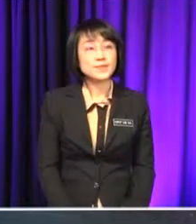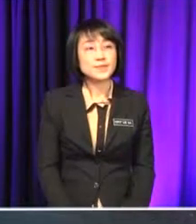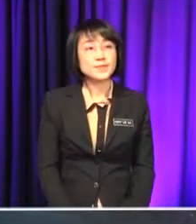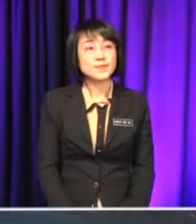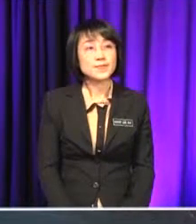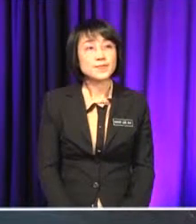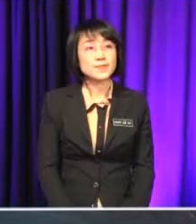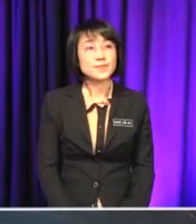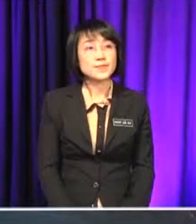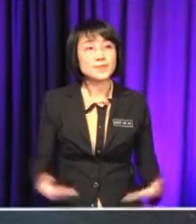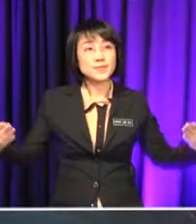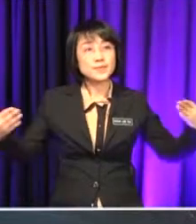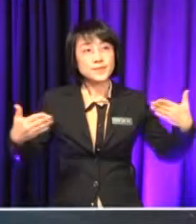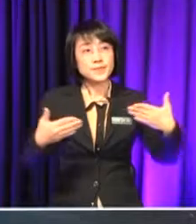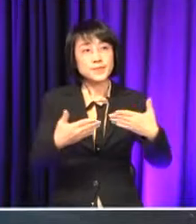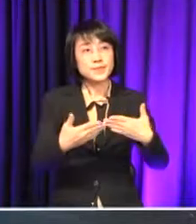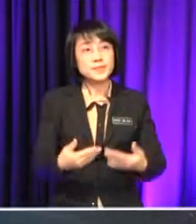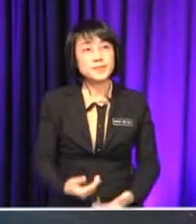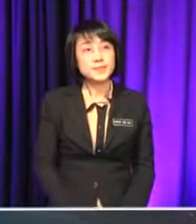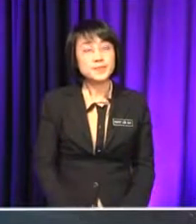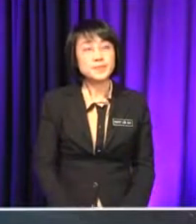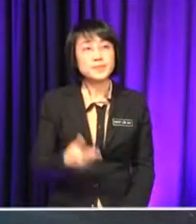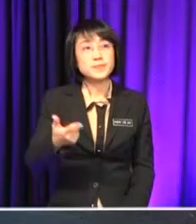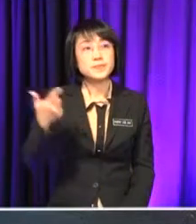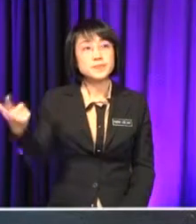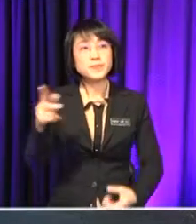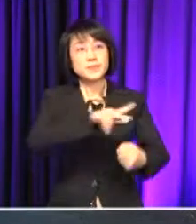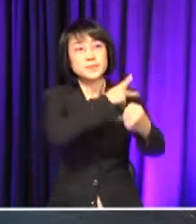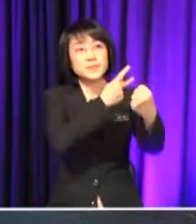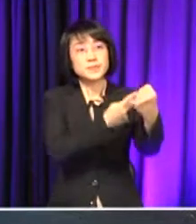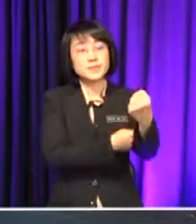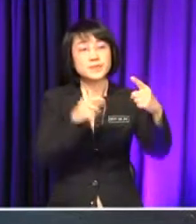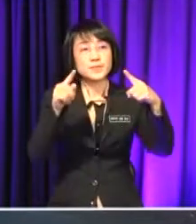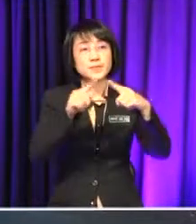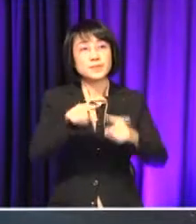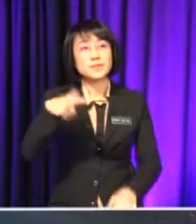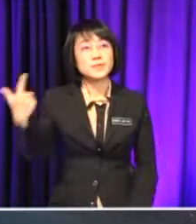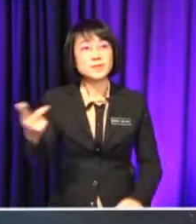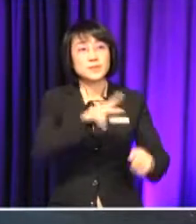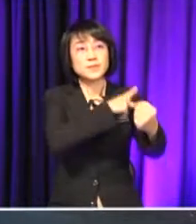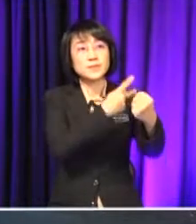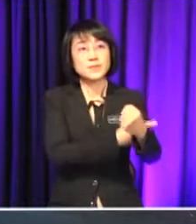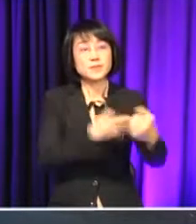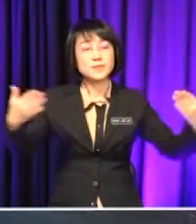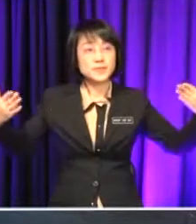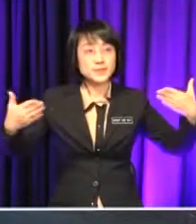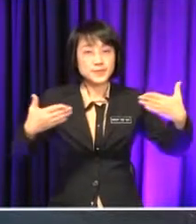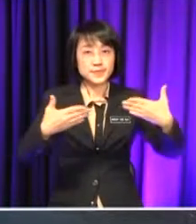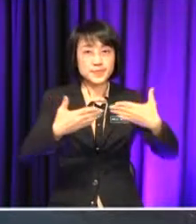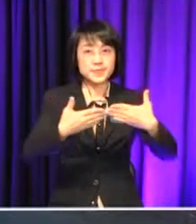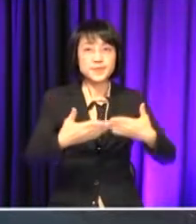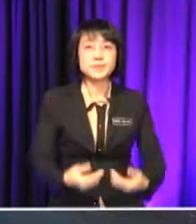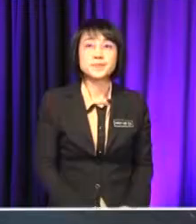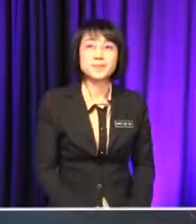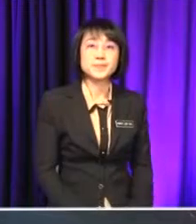Baik, saya akan menyambungnya. Kita kena ingat bekalan kuasa kepada bekalan kuasa. Kita sambung bekalan kuasa dulu, cikgu. Okey. Lepas tu